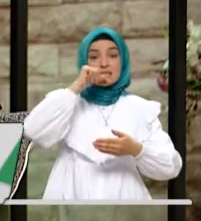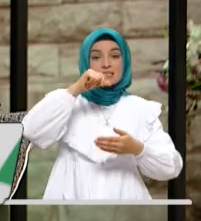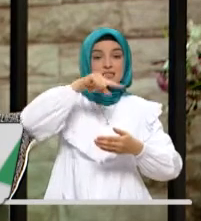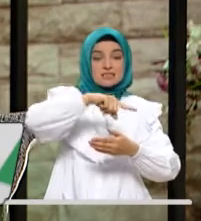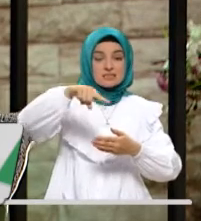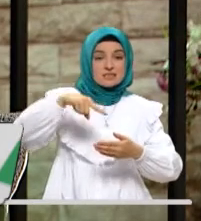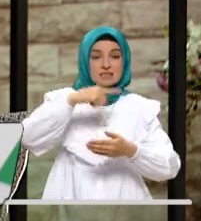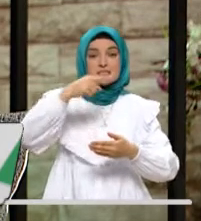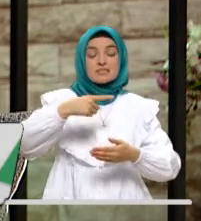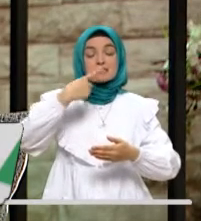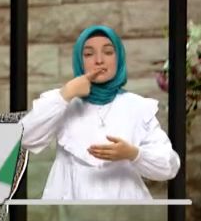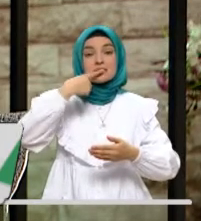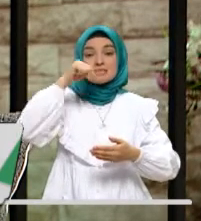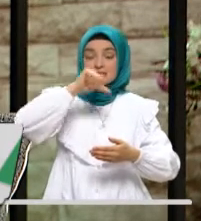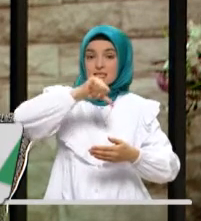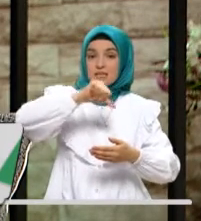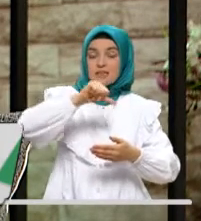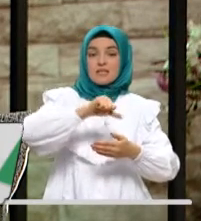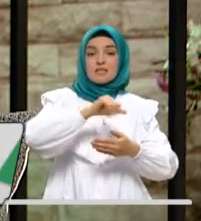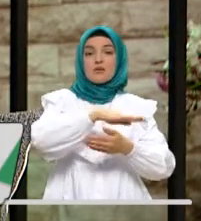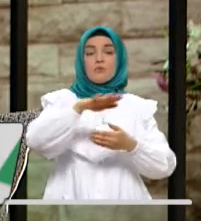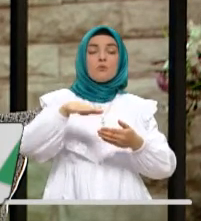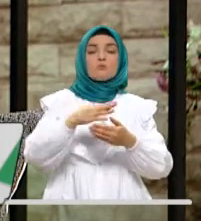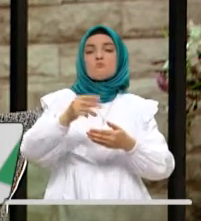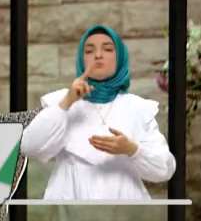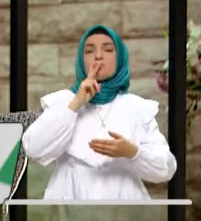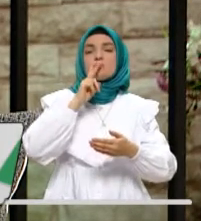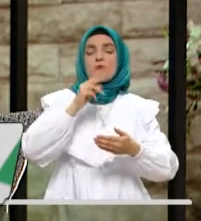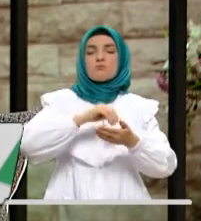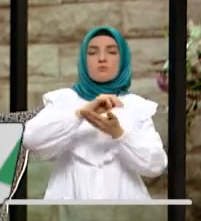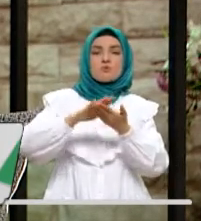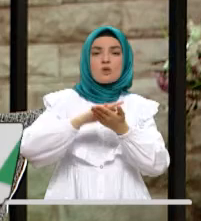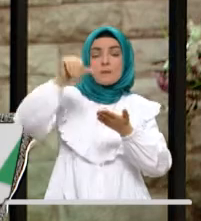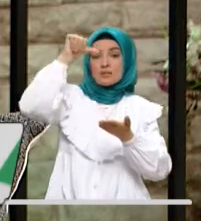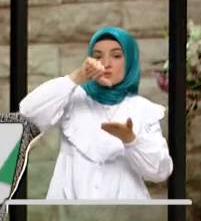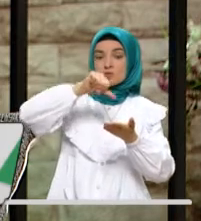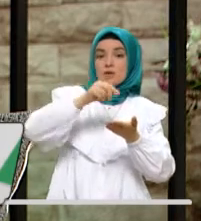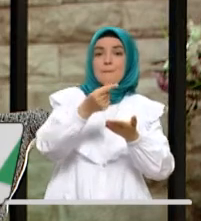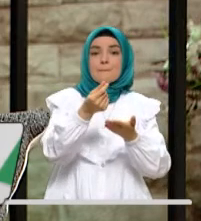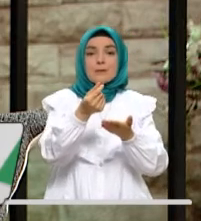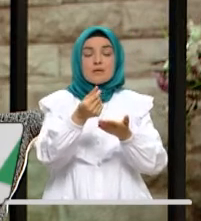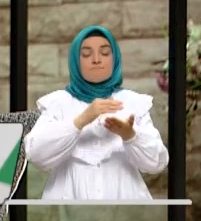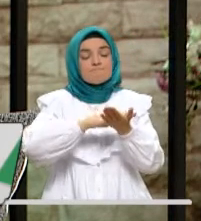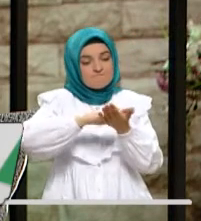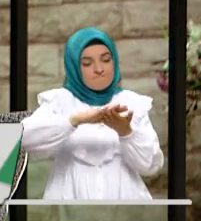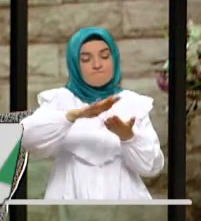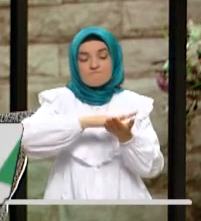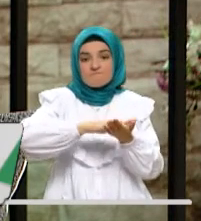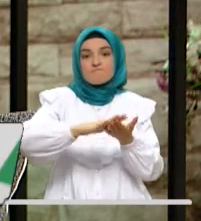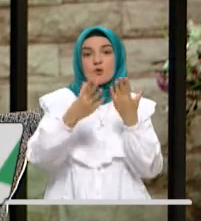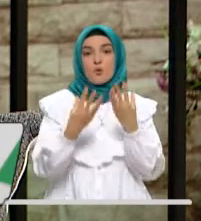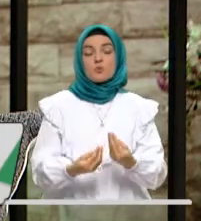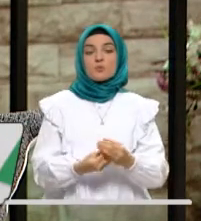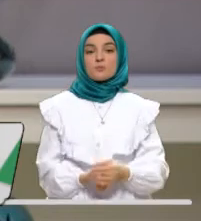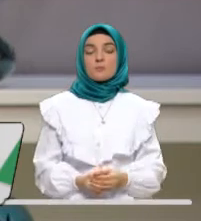katman çözülebilir ve en azından son durulama suyuyla biraz daha elimine edilebilir.